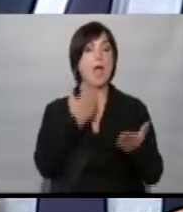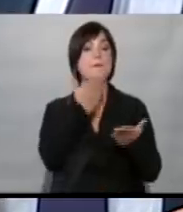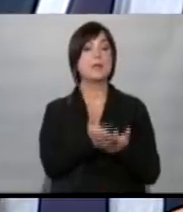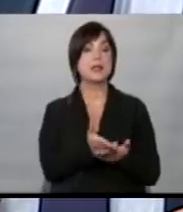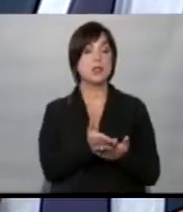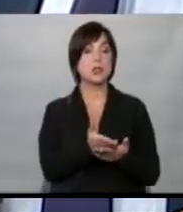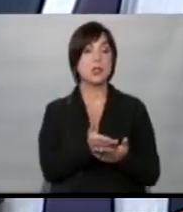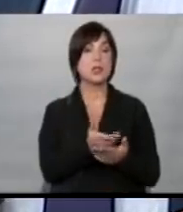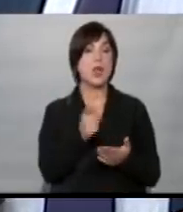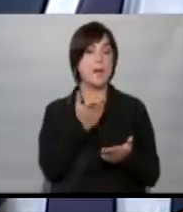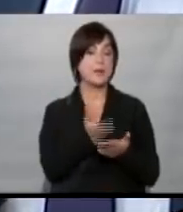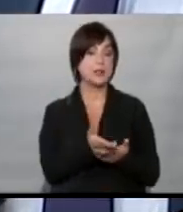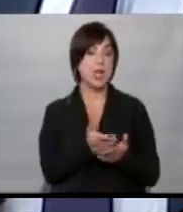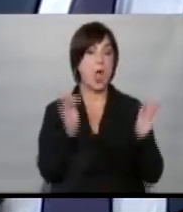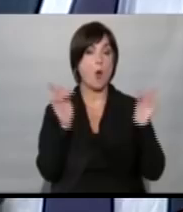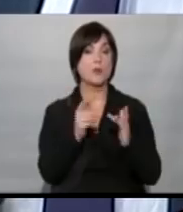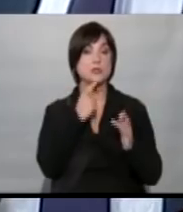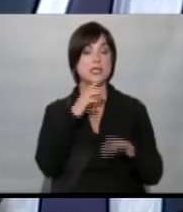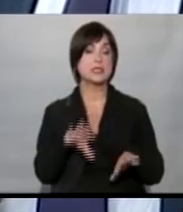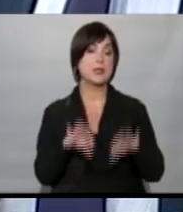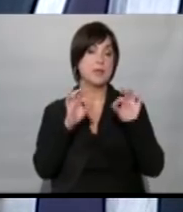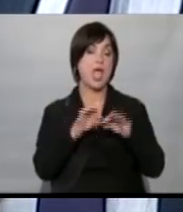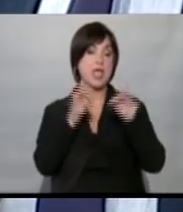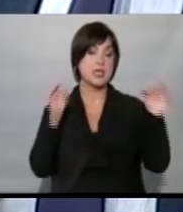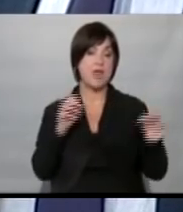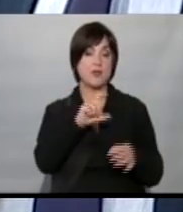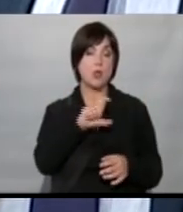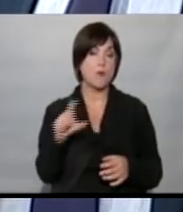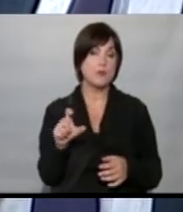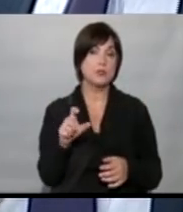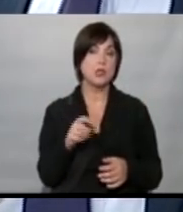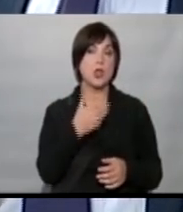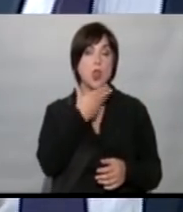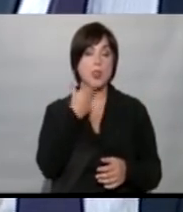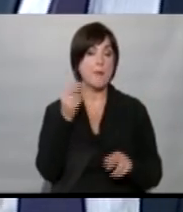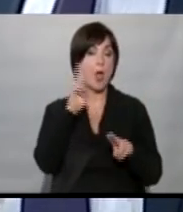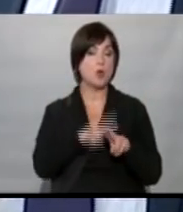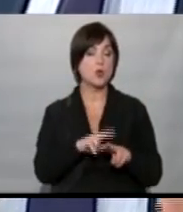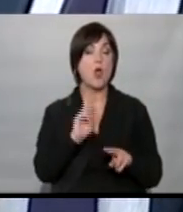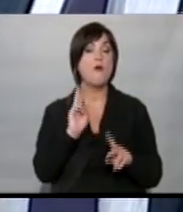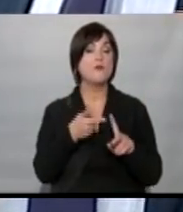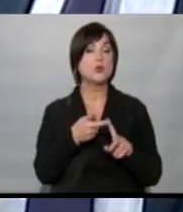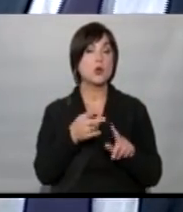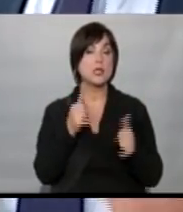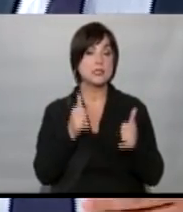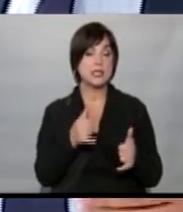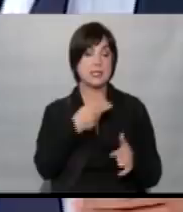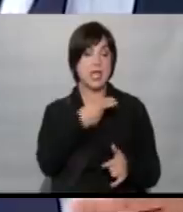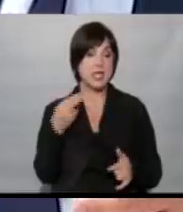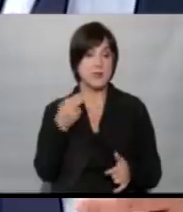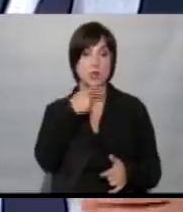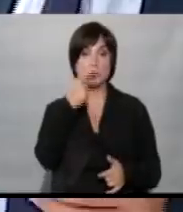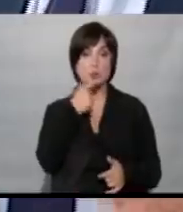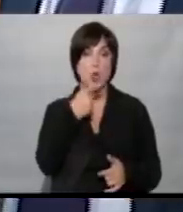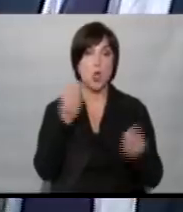Нема одлука, да. Дека на предлог на опозицијата ќе се бира јавен обвинител. Во ред. Прво, нема одлука, ама второ... Сега, нели за името